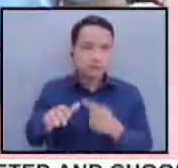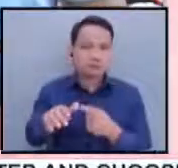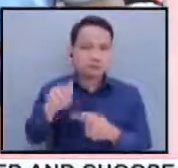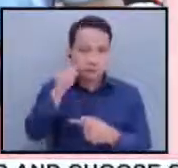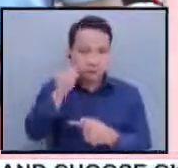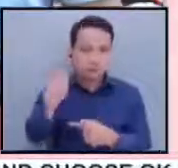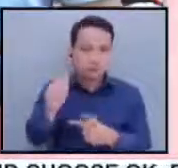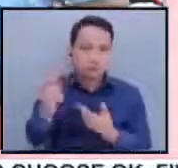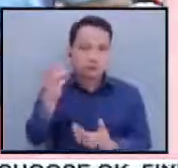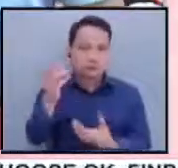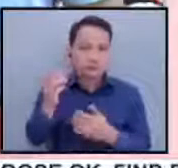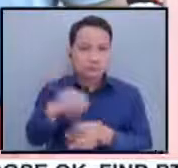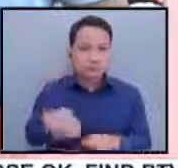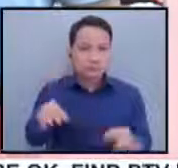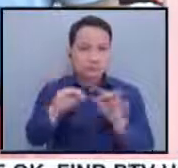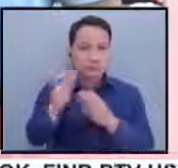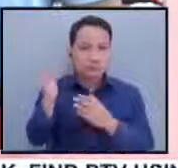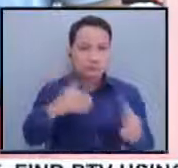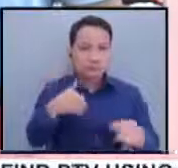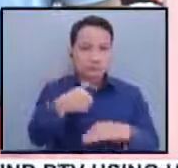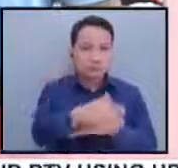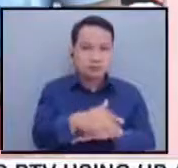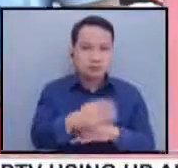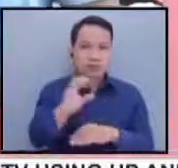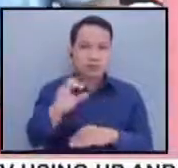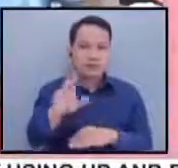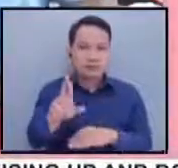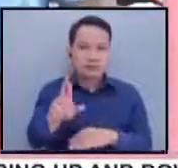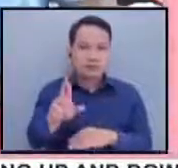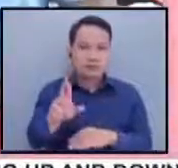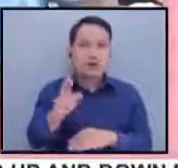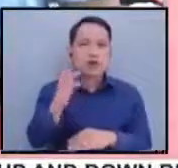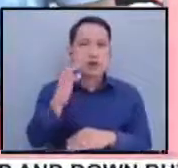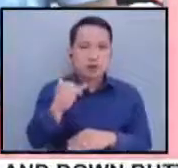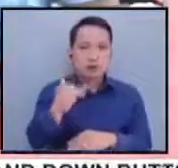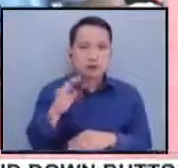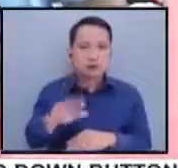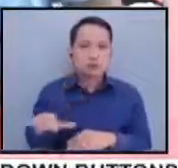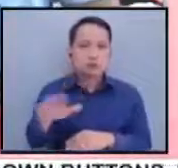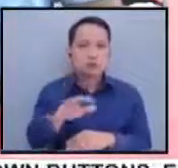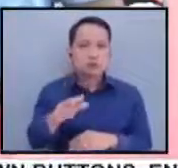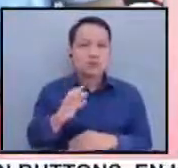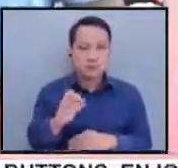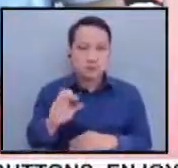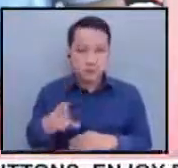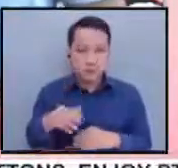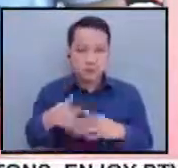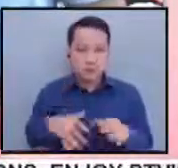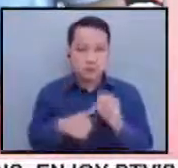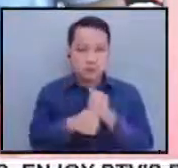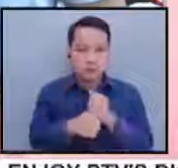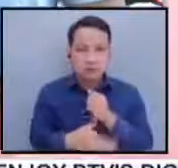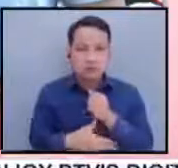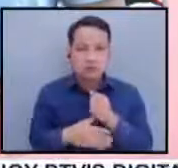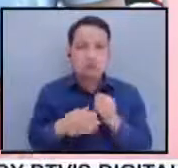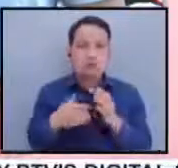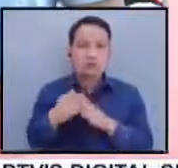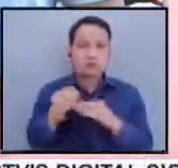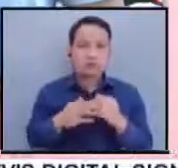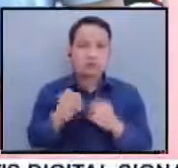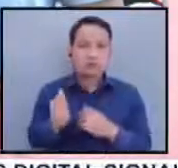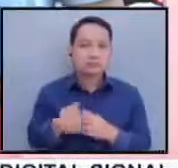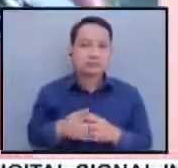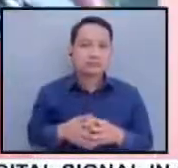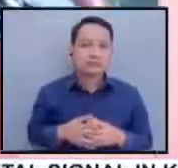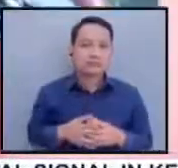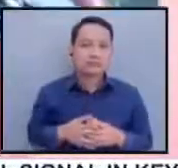na dapat padalhan sila dito ng mga portalet para naman makaihi or makadumi sila ng komportable. May tanong dyan na